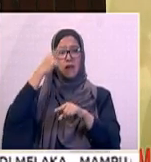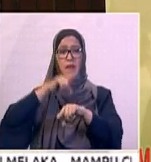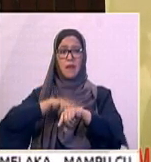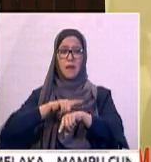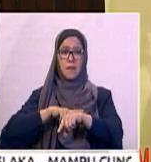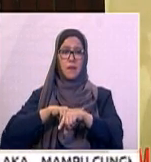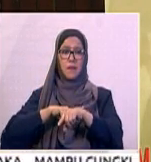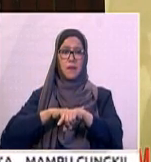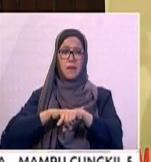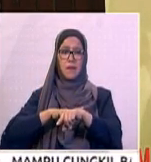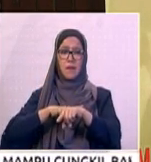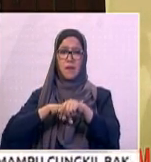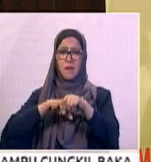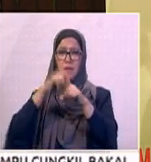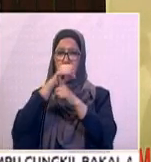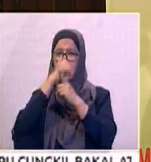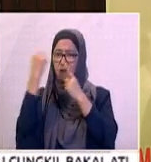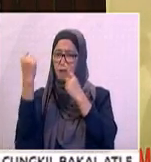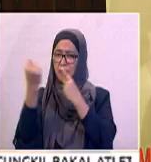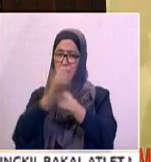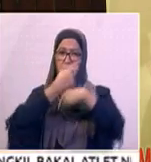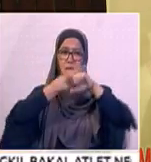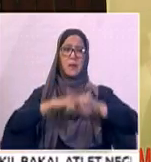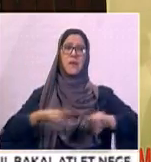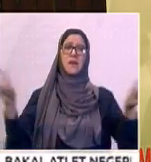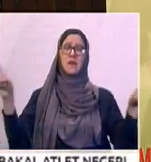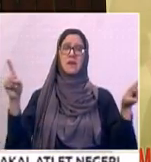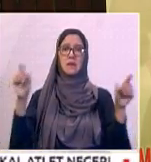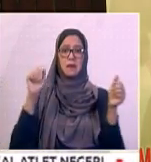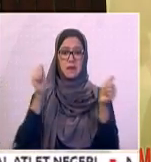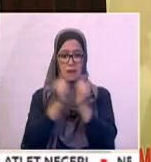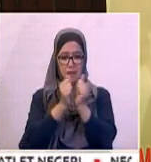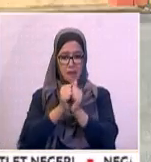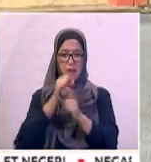keadaan suasana yang berbeza berbanding pada ketika ini.